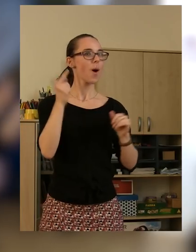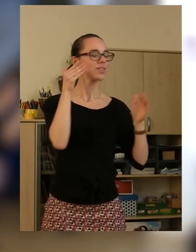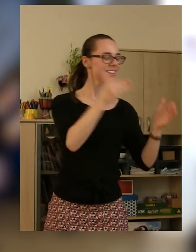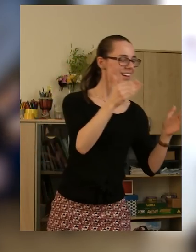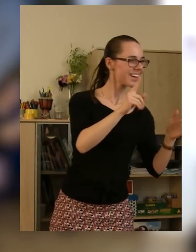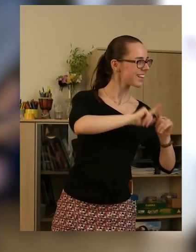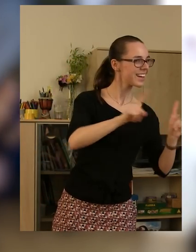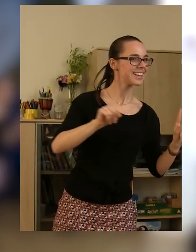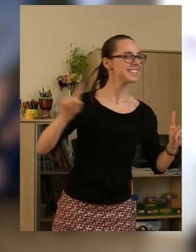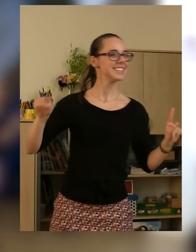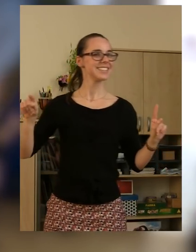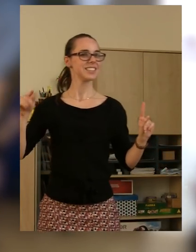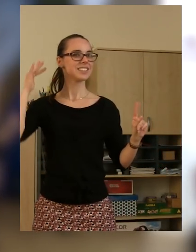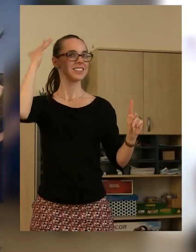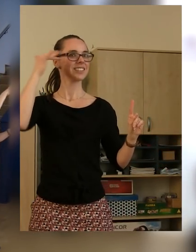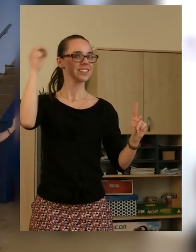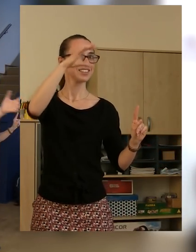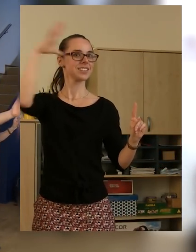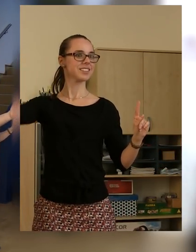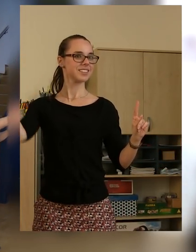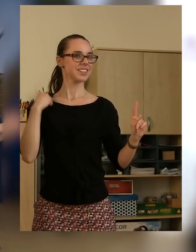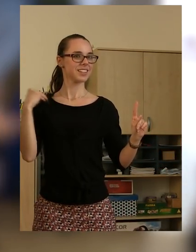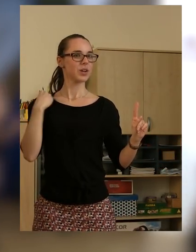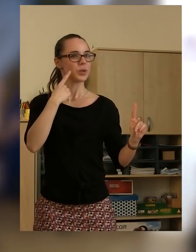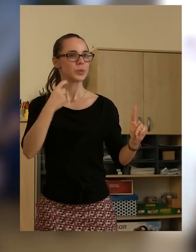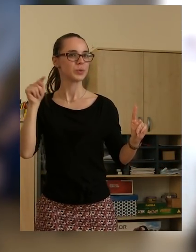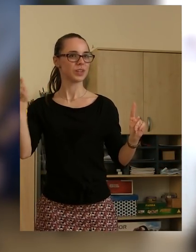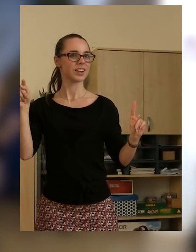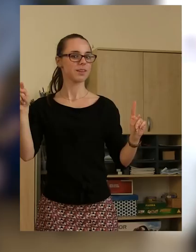Jo? Není to jenom tak, je to i tak.